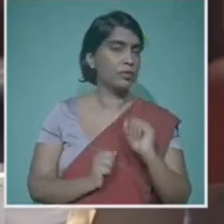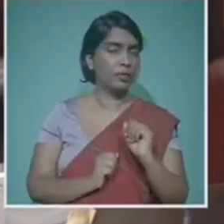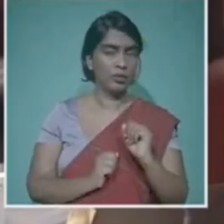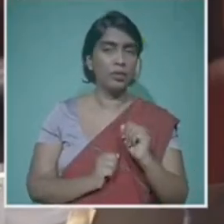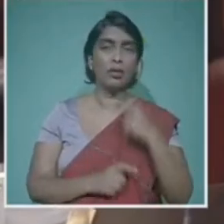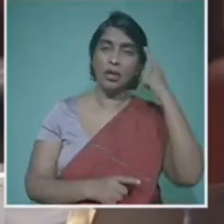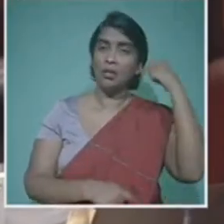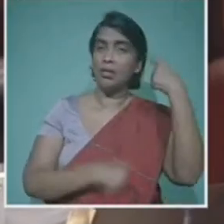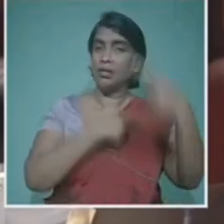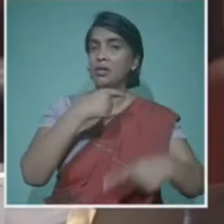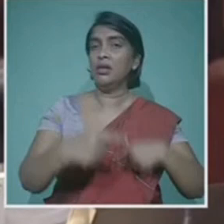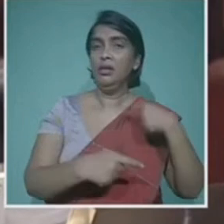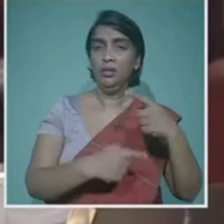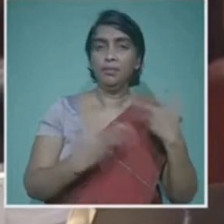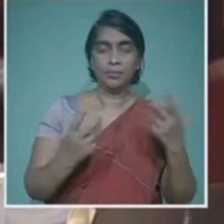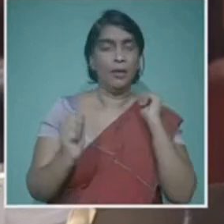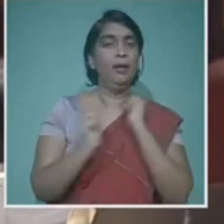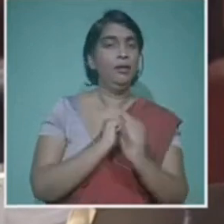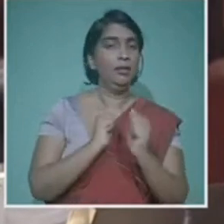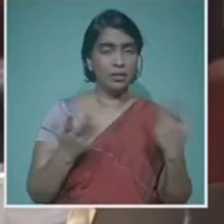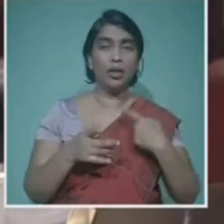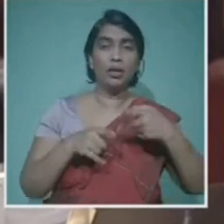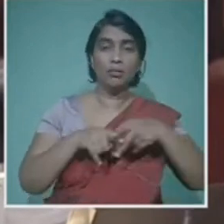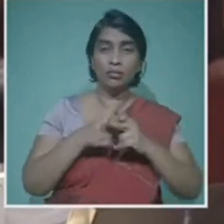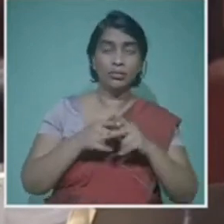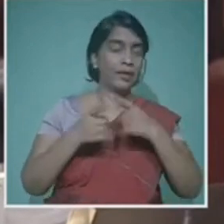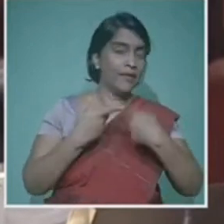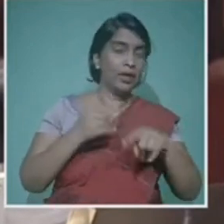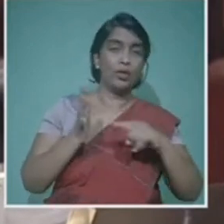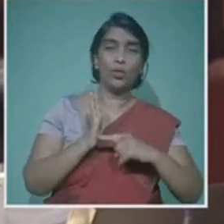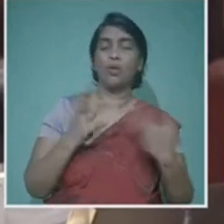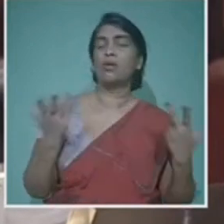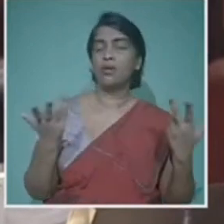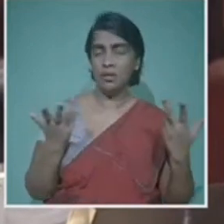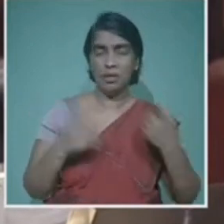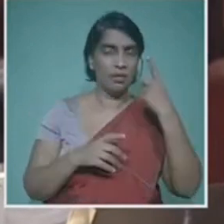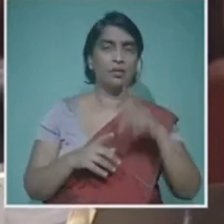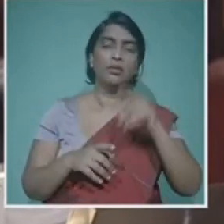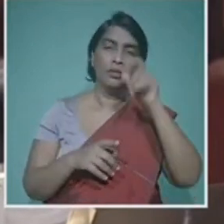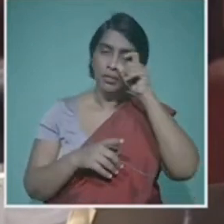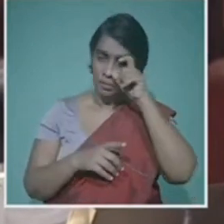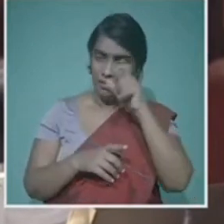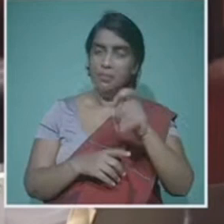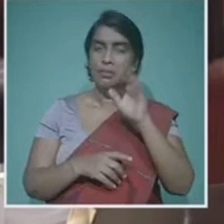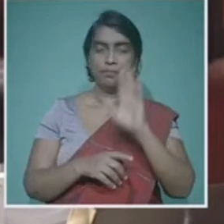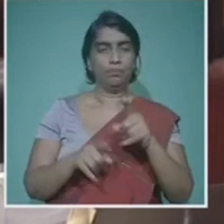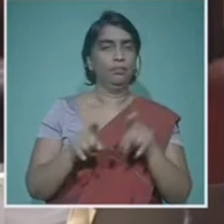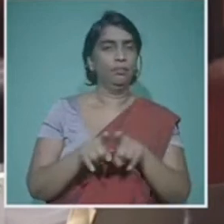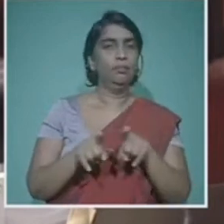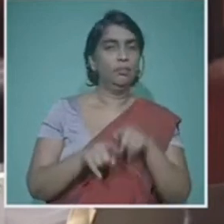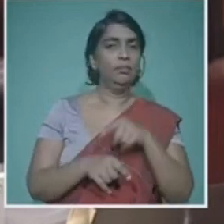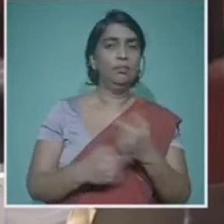என்றாங்க, பஸ்கள் இல்லை என்றாங்க, உறுதி பாகங்கள் இல்லை என்றான். அதுகளை நீங்க கவனத்தில் எடுத்தால்தான் இந்த பஸ்ஸை இருக்கிற